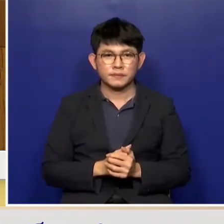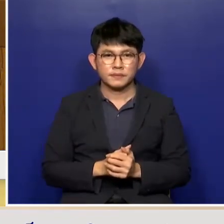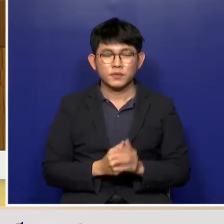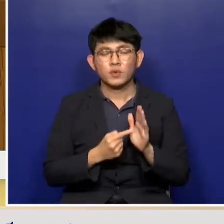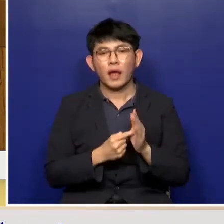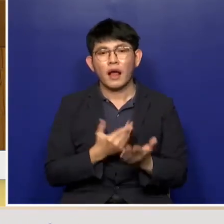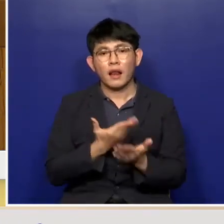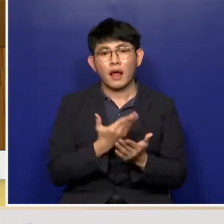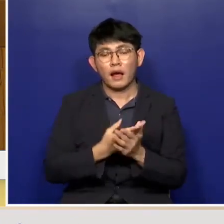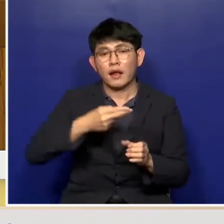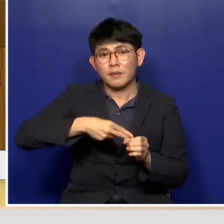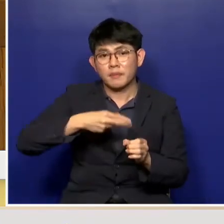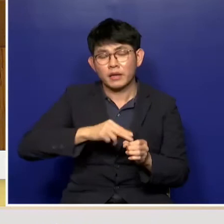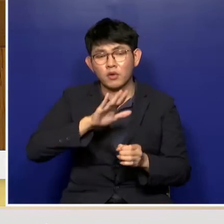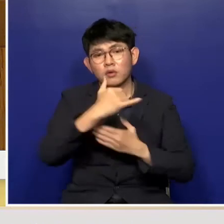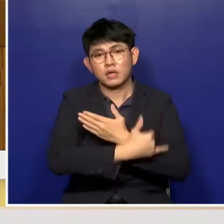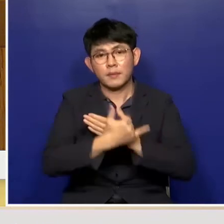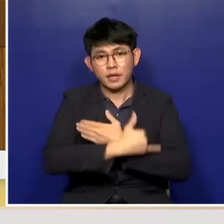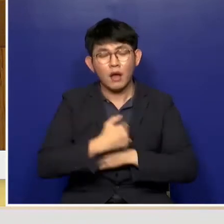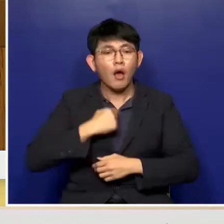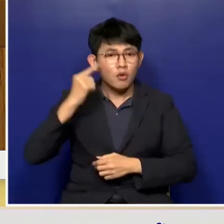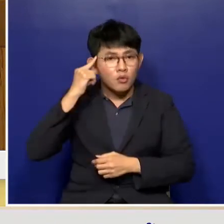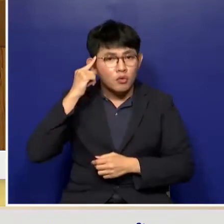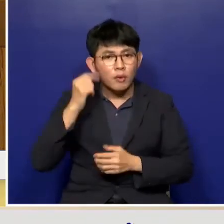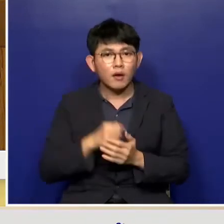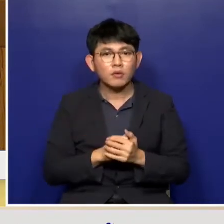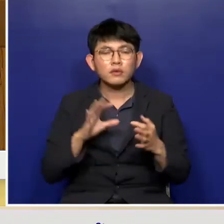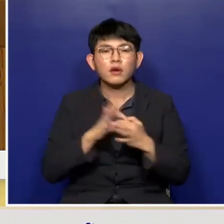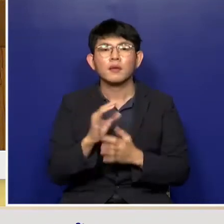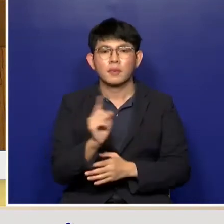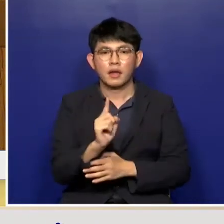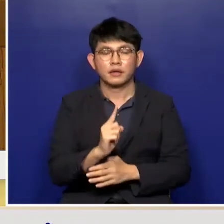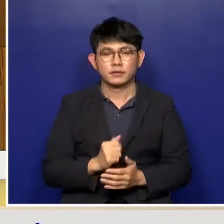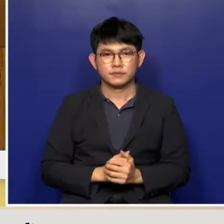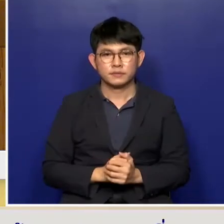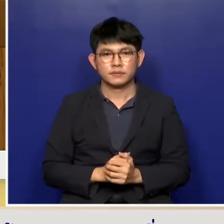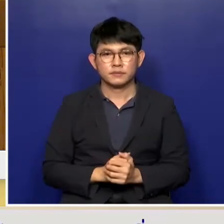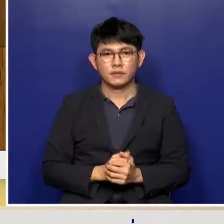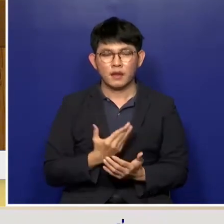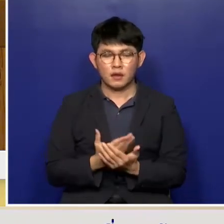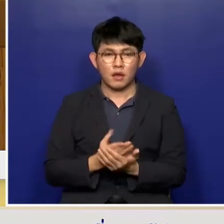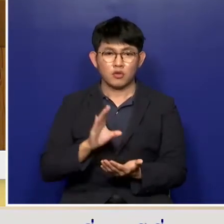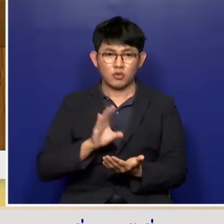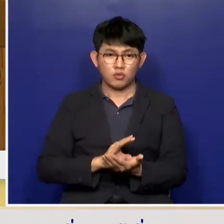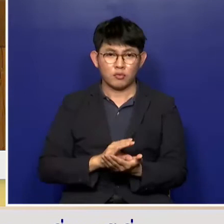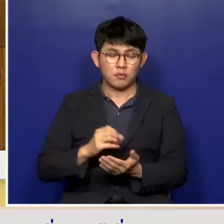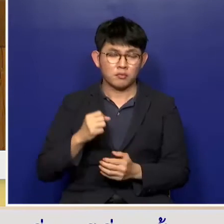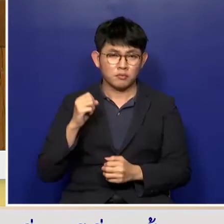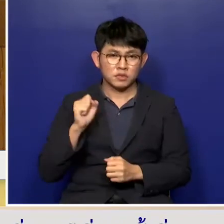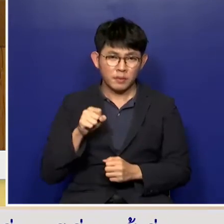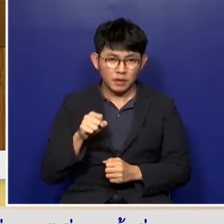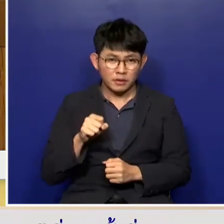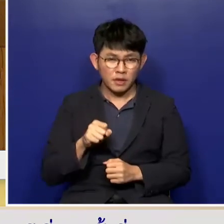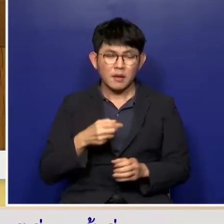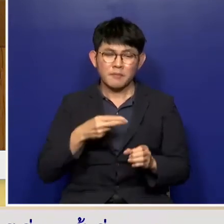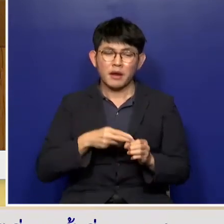น้มันเถ้ามันมา